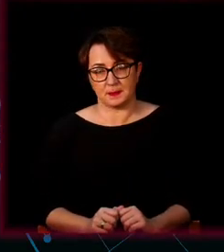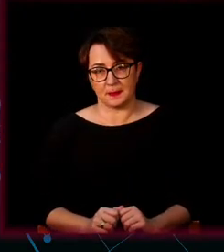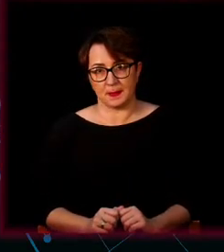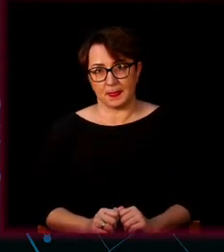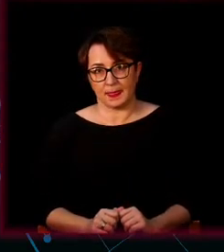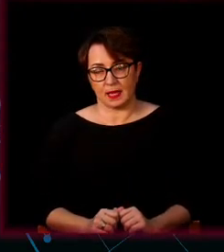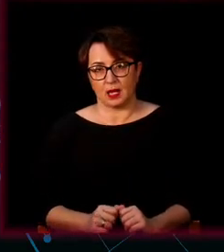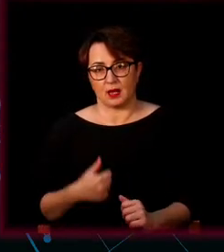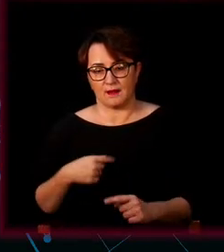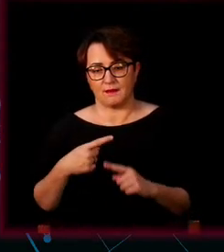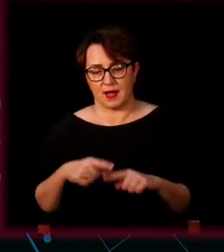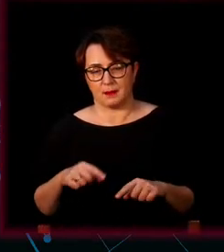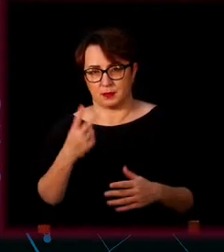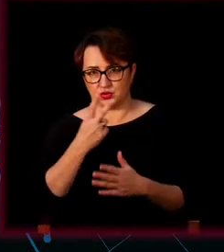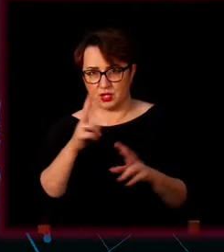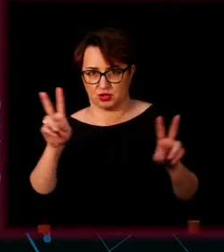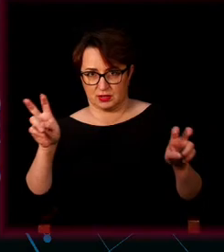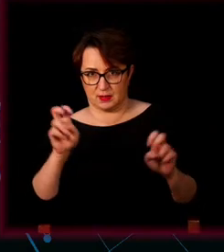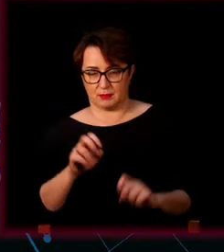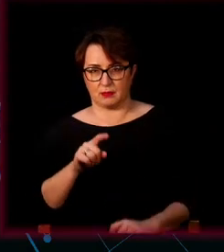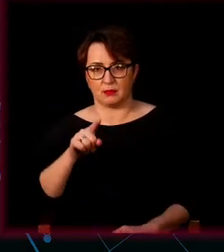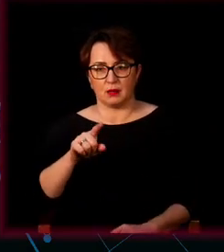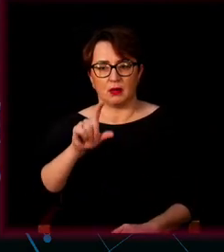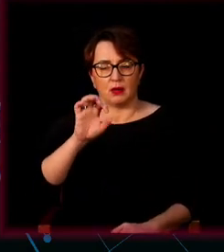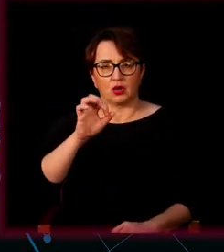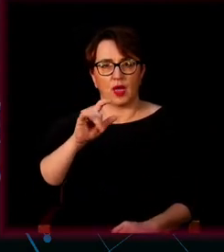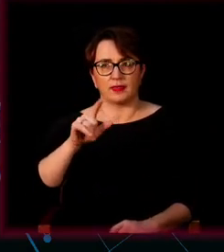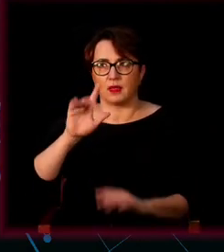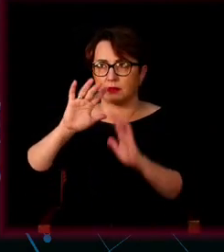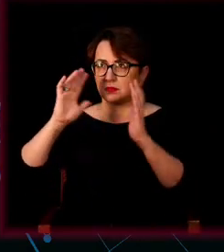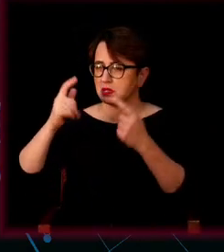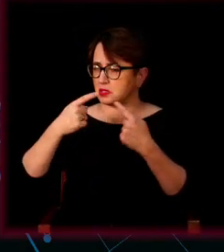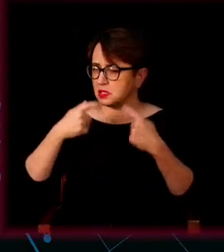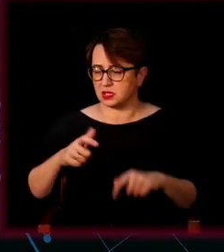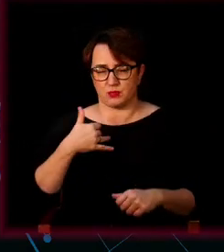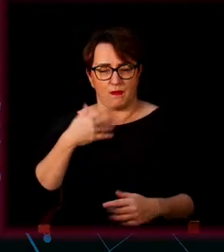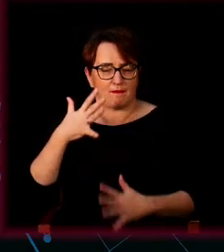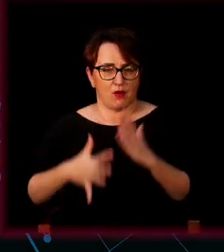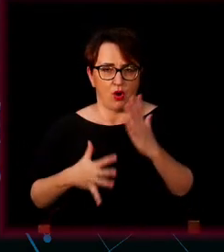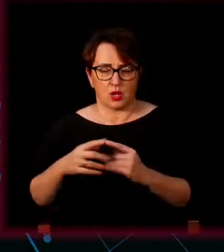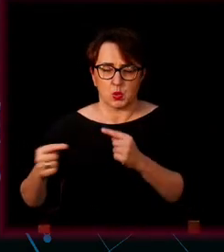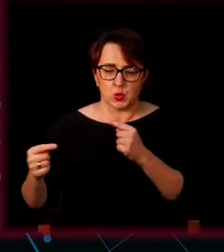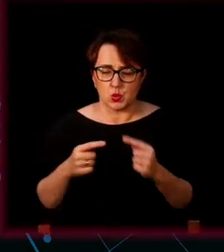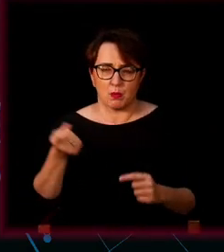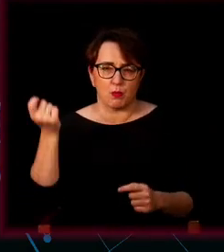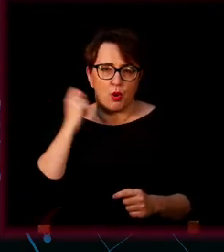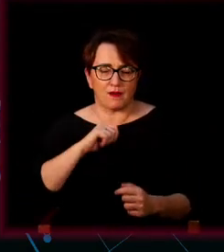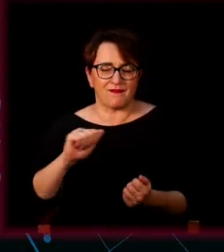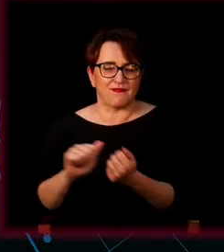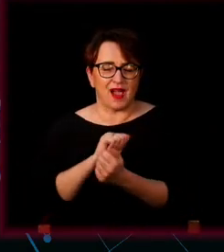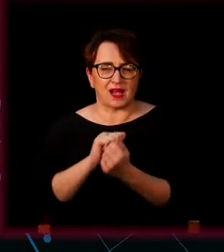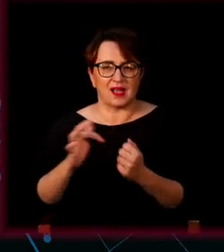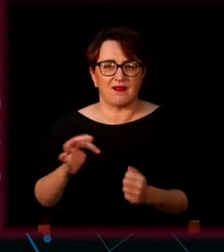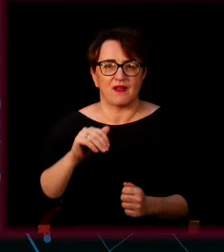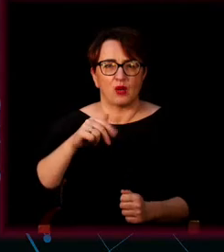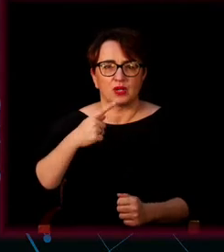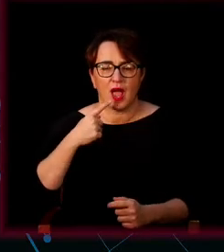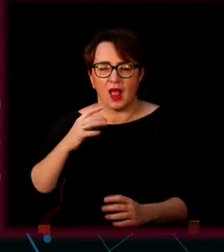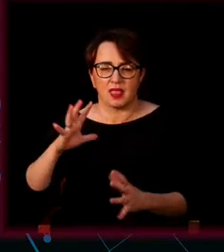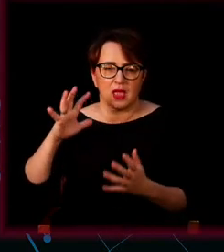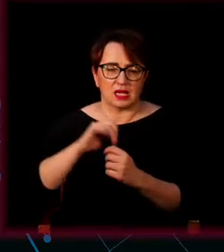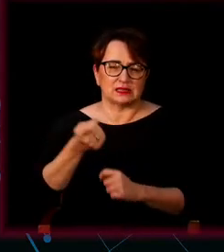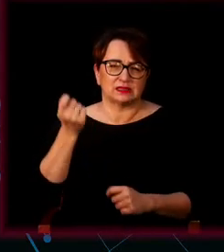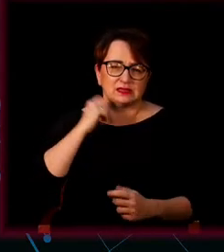To pozwolę sobie przeczytać ten fragment. Na Getten nic nie prowadziło do wojny. Spory, morderstwa, walki feudalne, zajazdy,